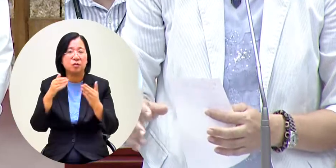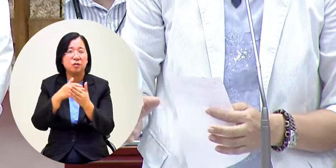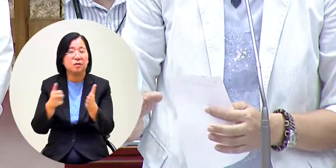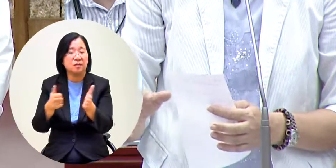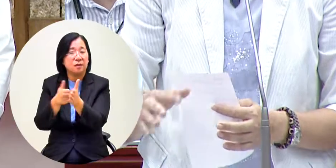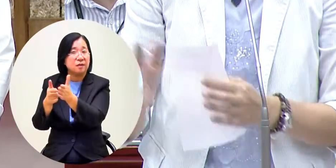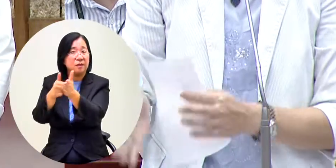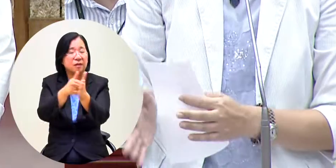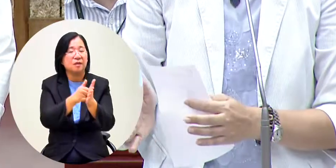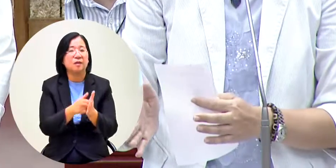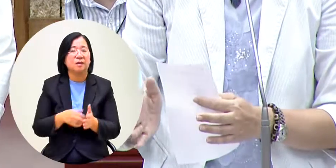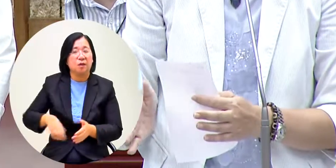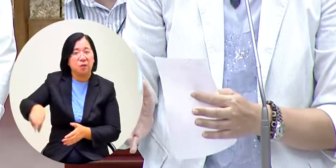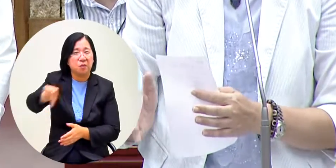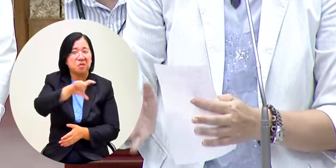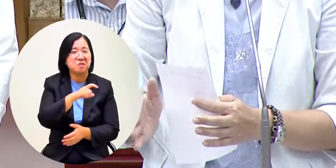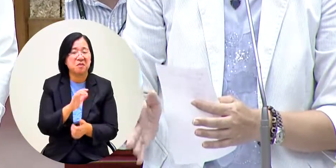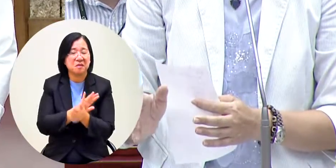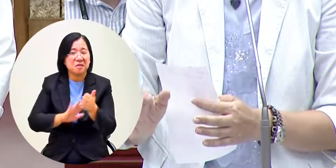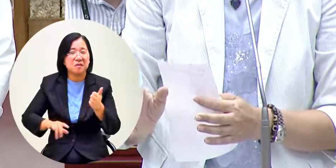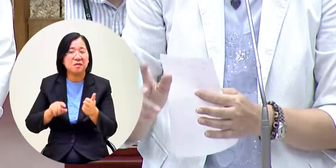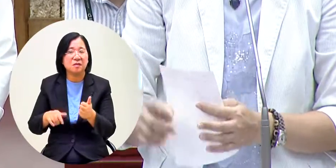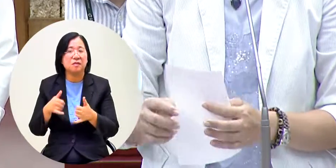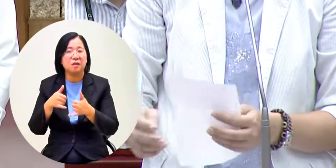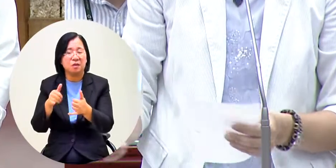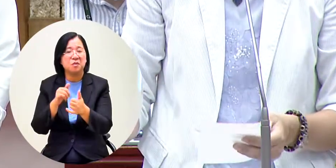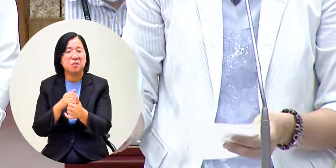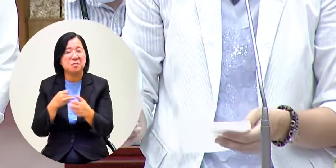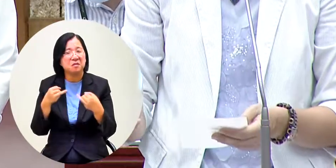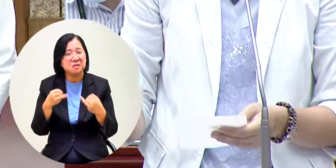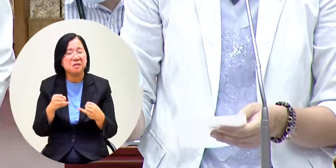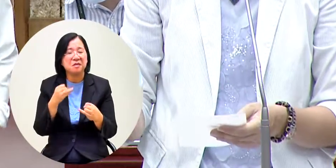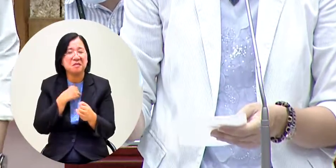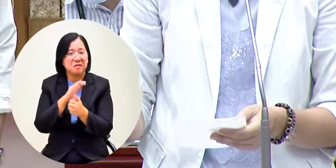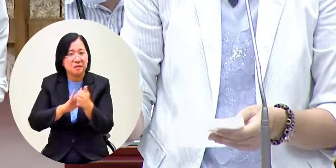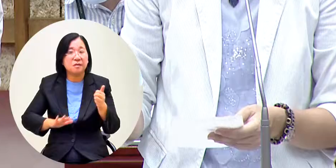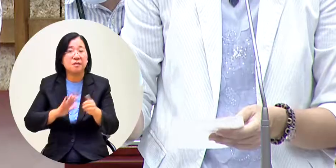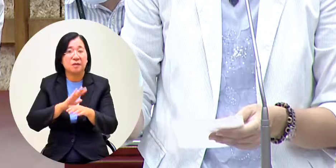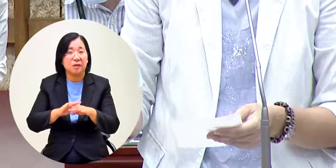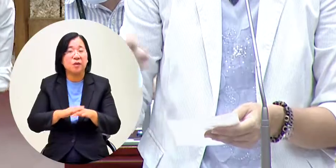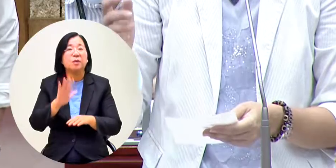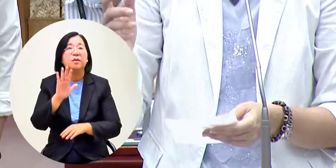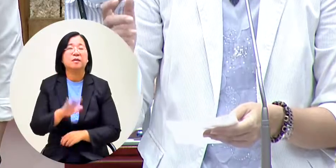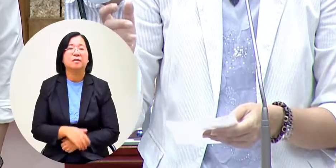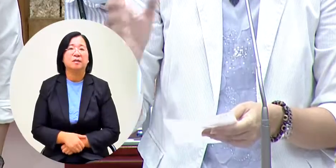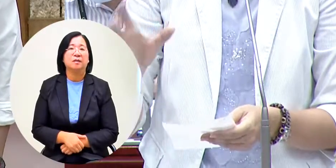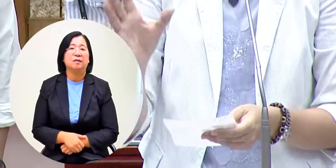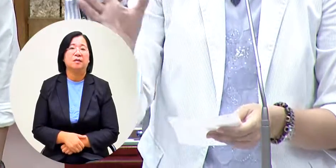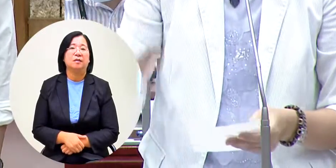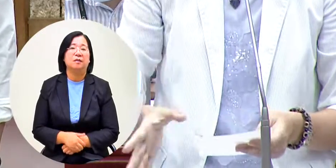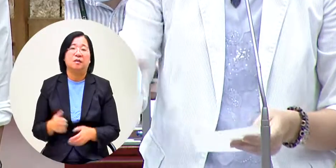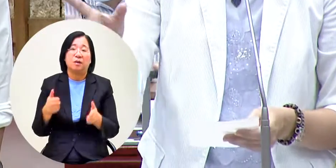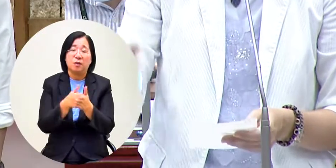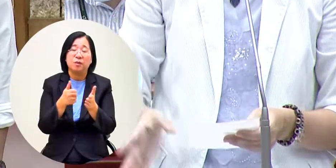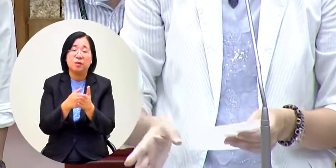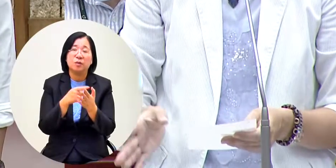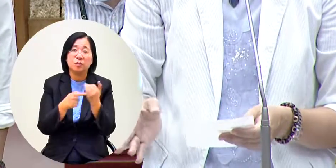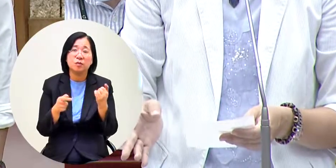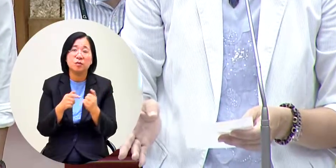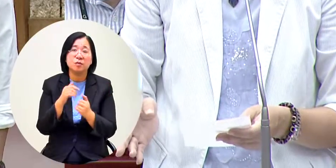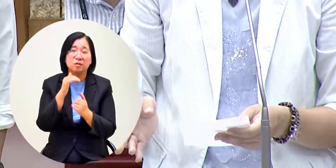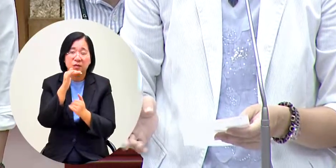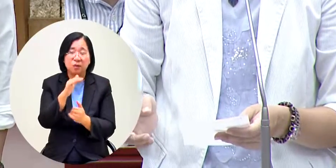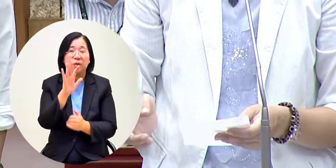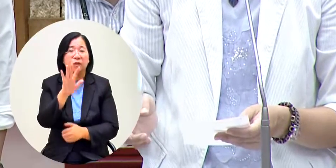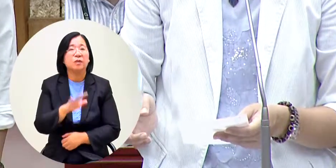状公车的话，其实会影响这个路线的服务绩效，会有一些冲击。所以我目前 希望所以是它一定有一个运量嘛，所以只要 它已经1500人， 只要做